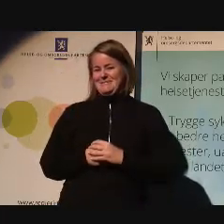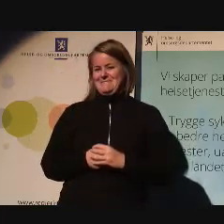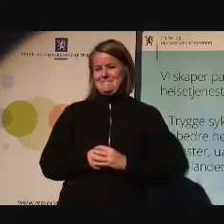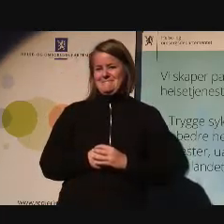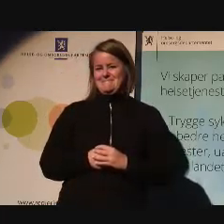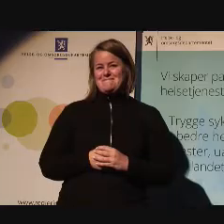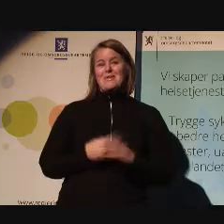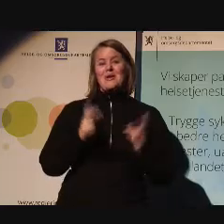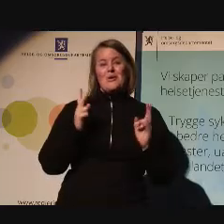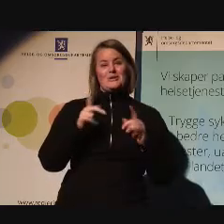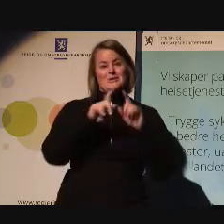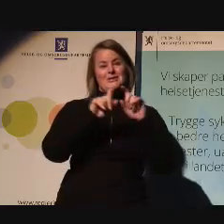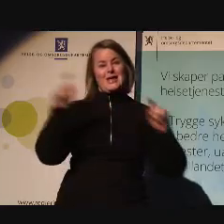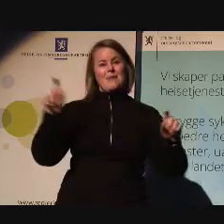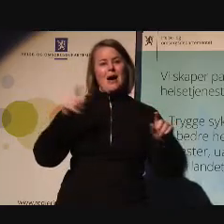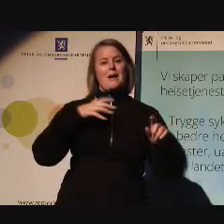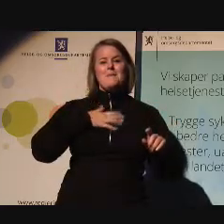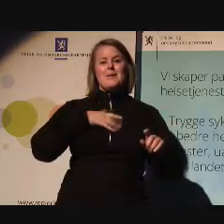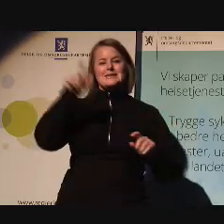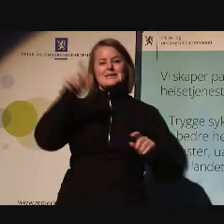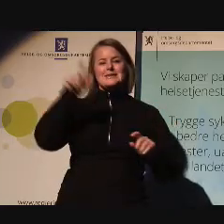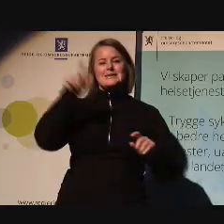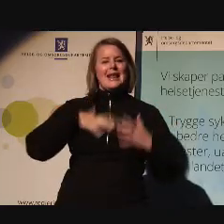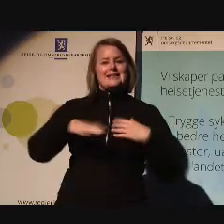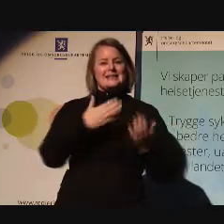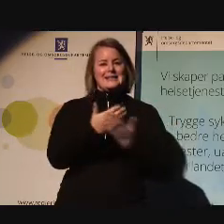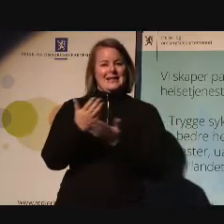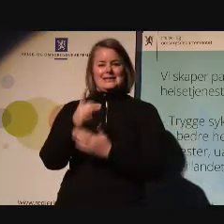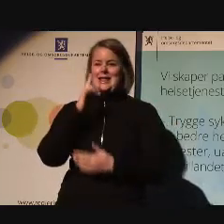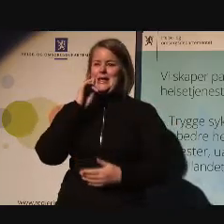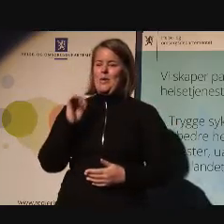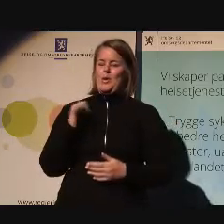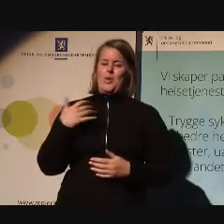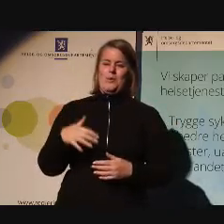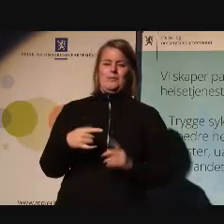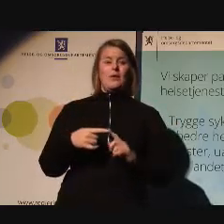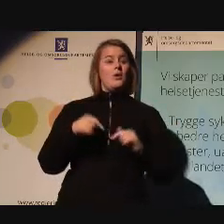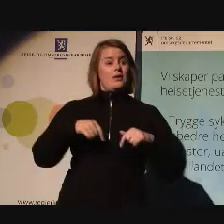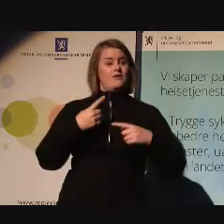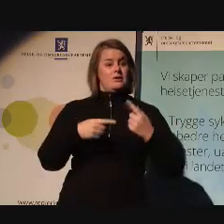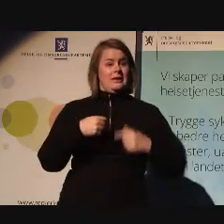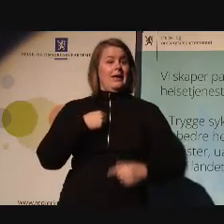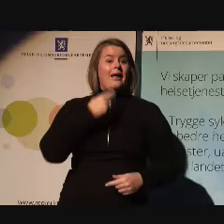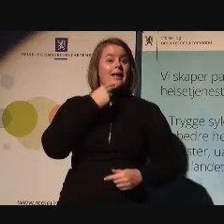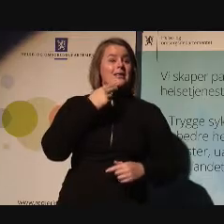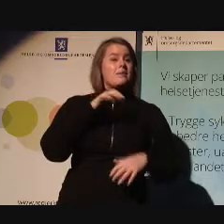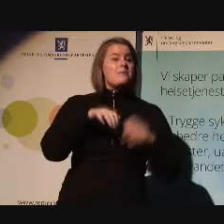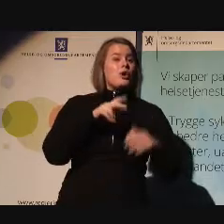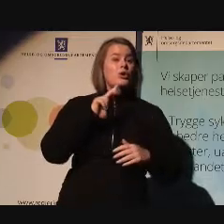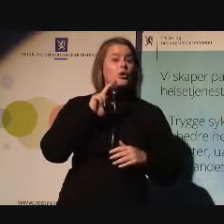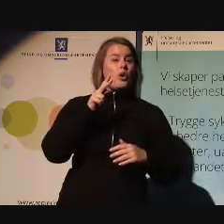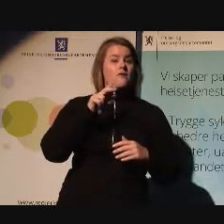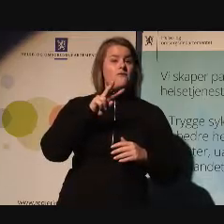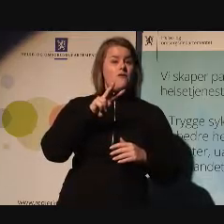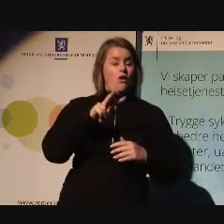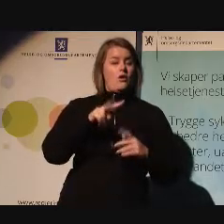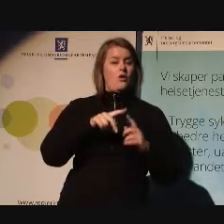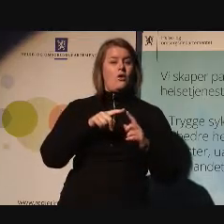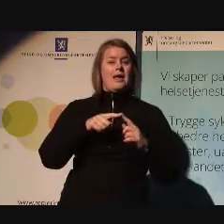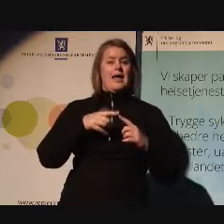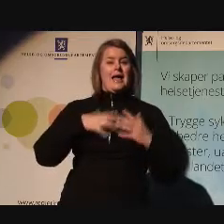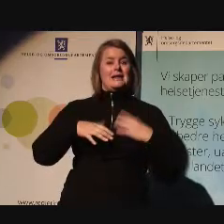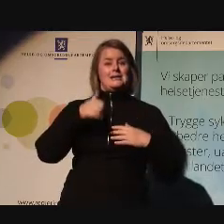om pasientens helsetjeneste i går, og vi skal fortsette i dag. Jeg heter altså Bjørn Gullvåg og er helsedirektør og skal være